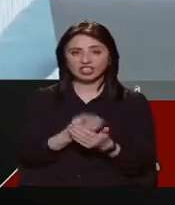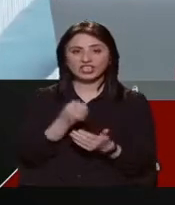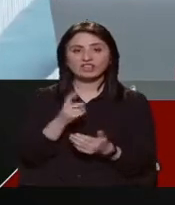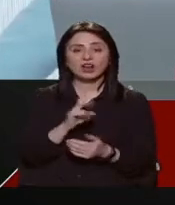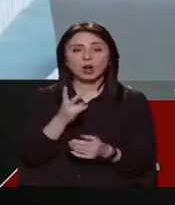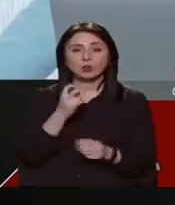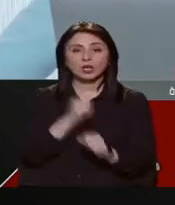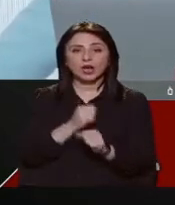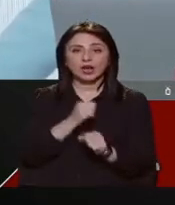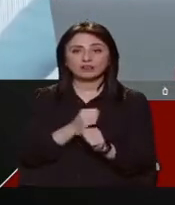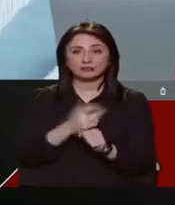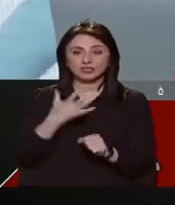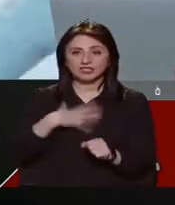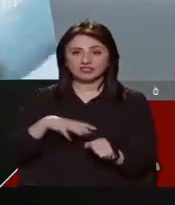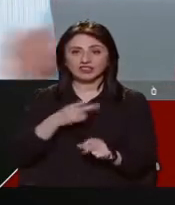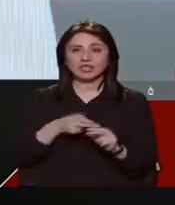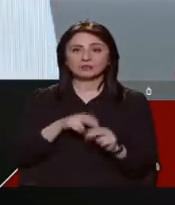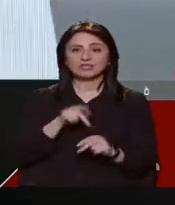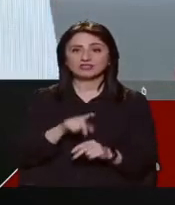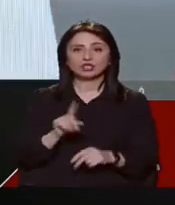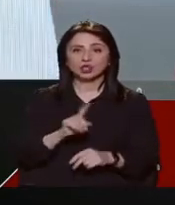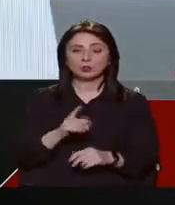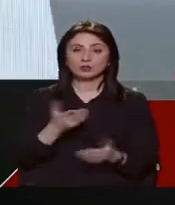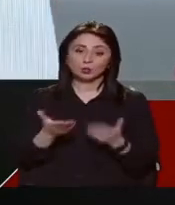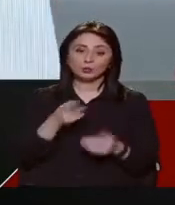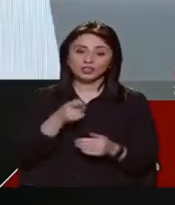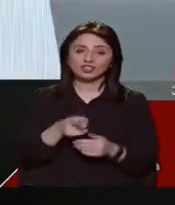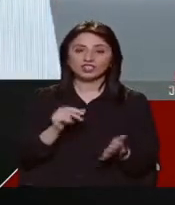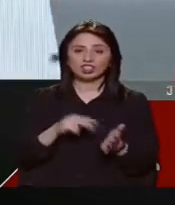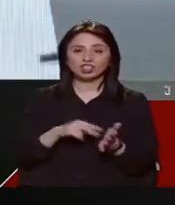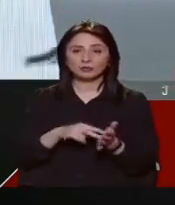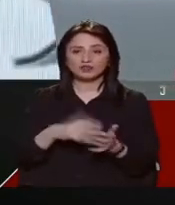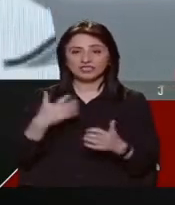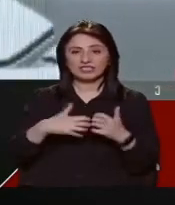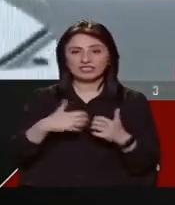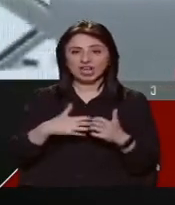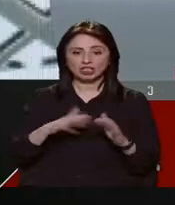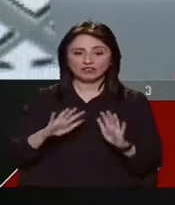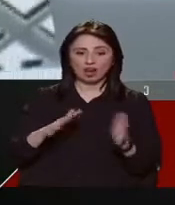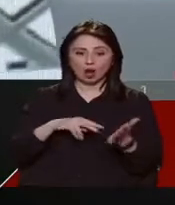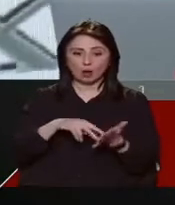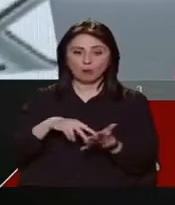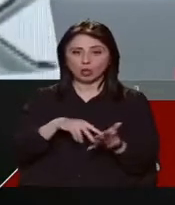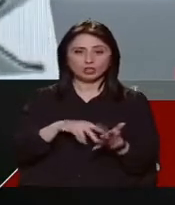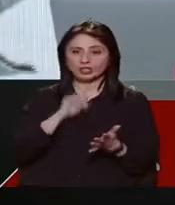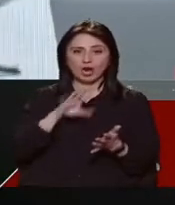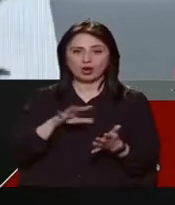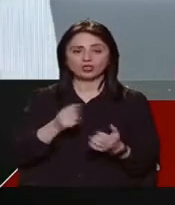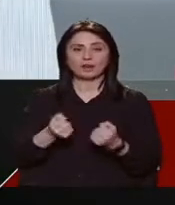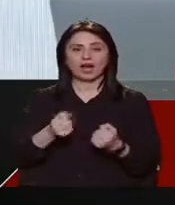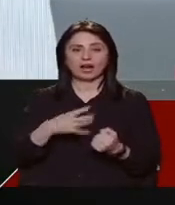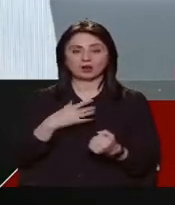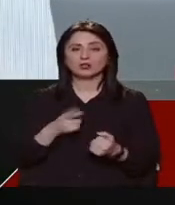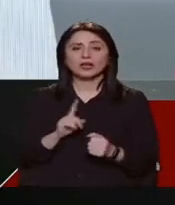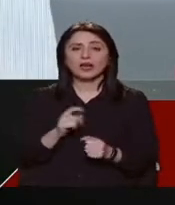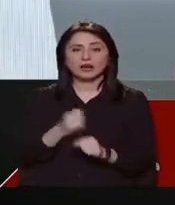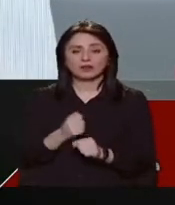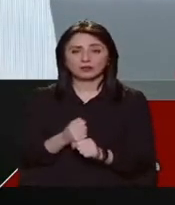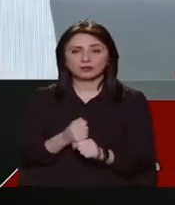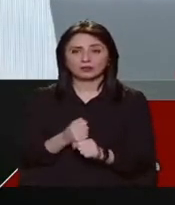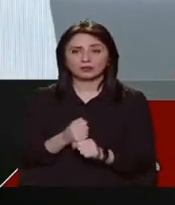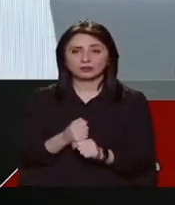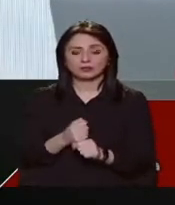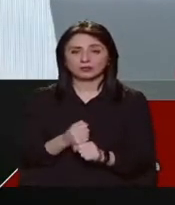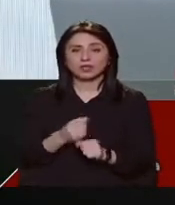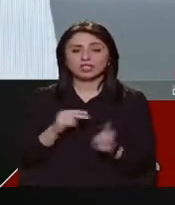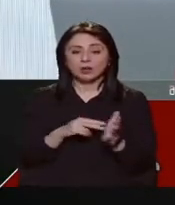კიდევ რა უნდა გააკეთოს ქვეყანა იმისთვის, რომ თუნდაც თქვენი შეფასებით საშუალო პოზიცია არ იყოს, ვთქვა, საშუალო პოზიცია